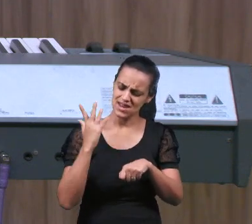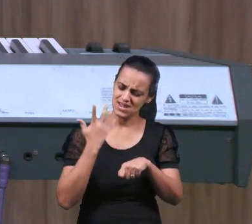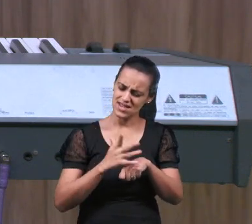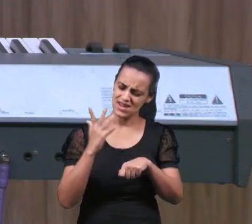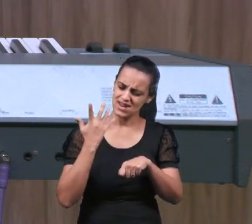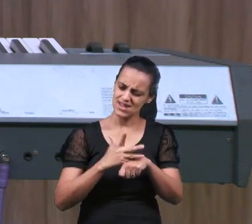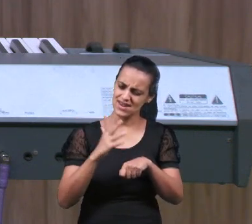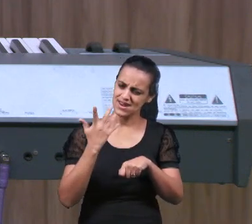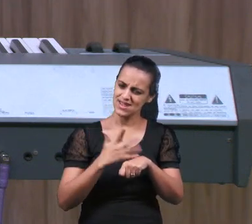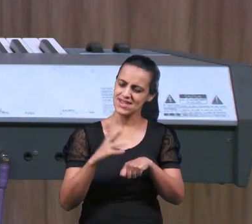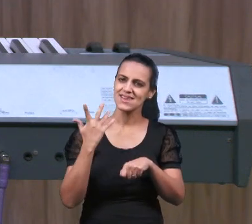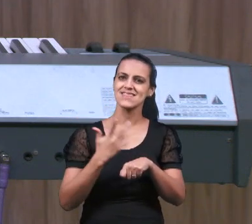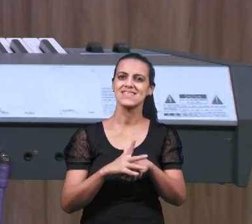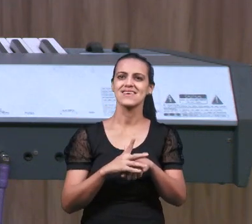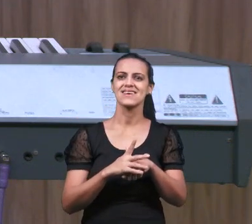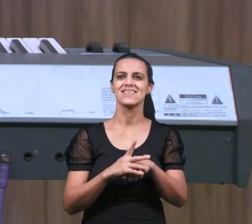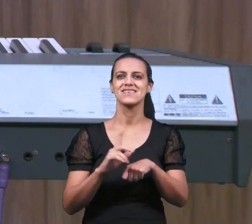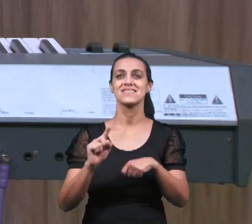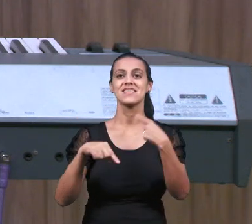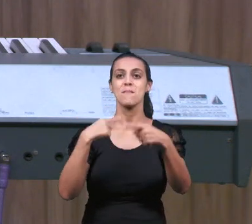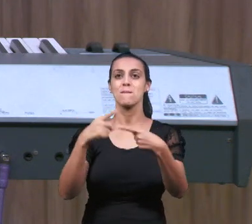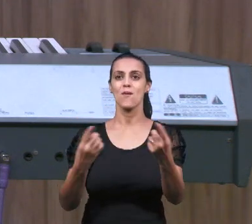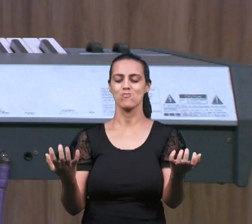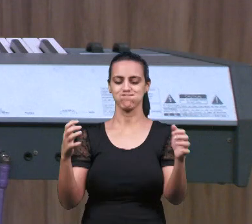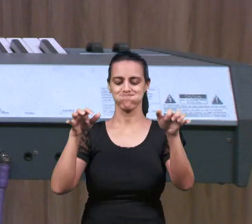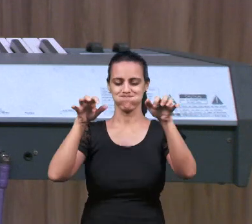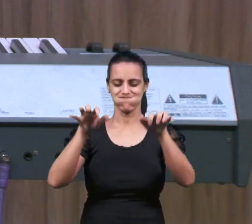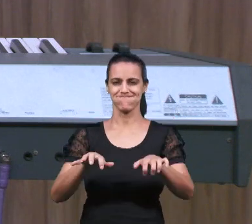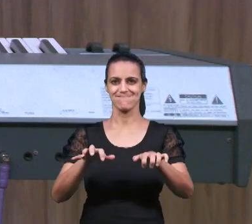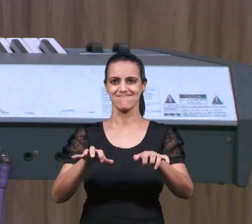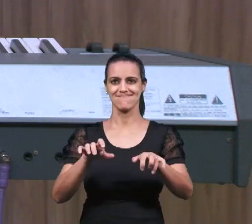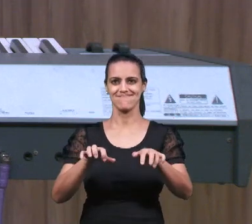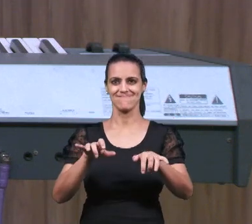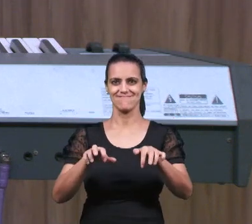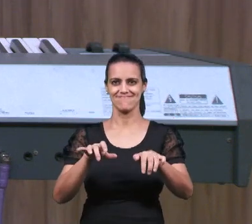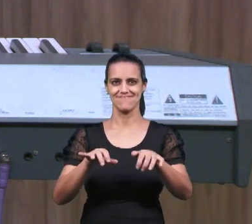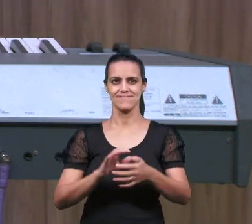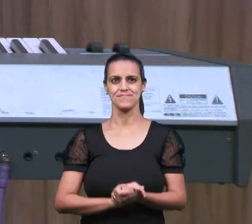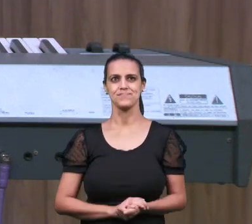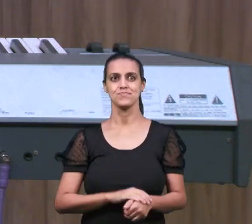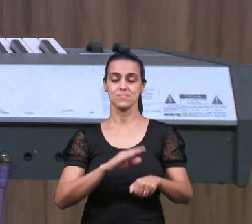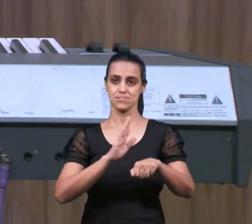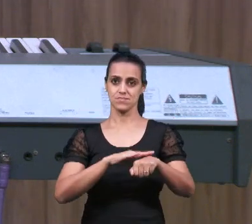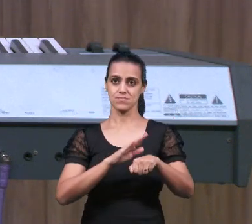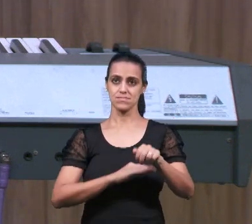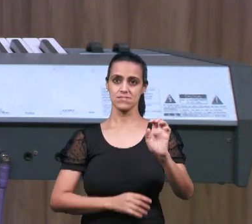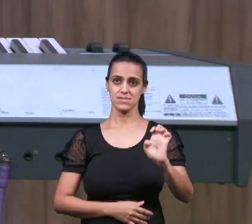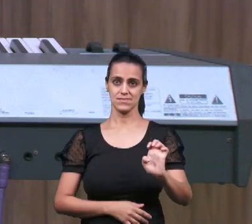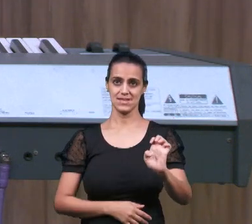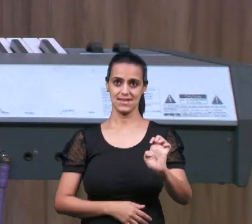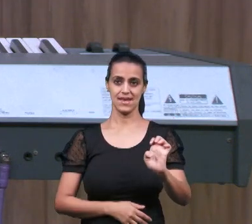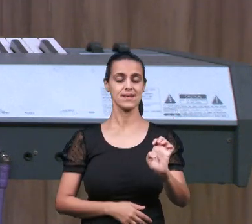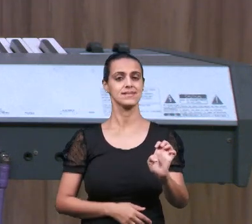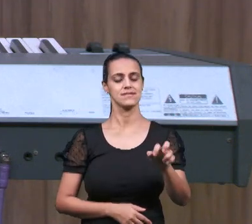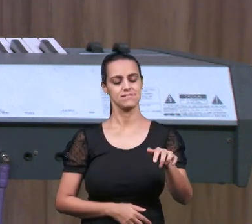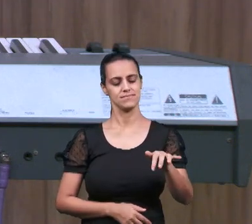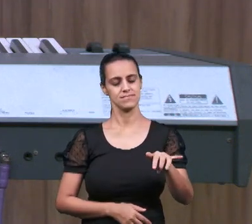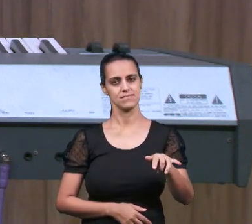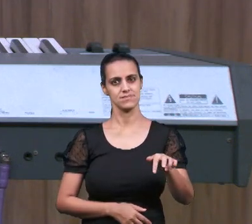entraînez plusieurs fois la main droite et après on va unir les deux mains. Pour apprendre la main gauche de la louange